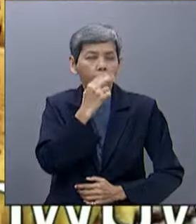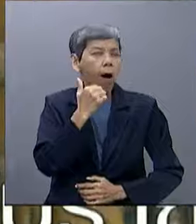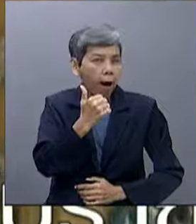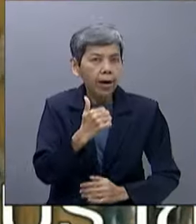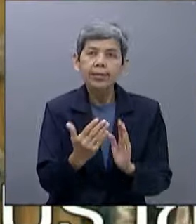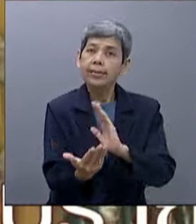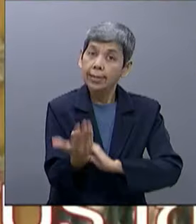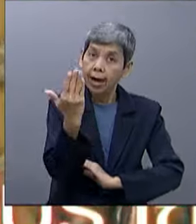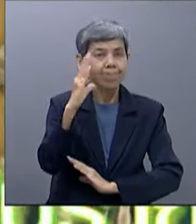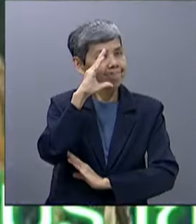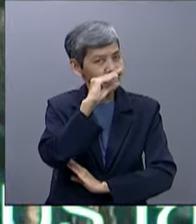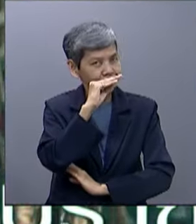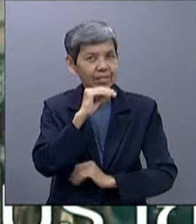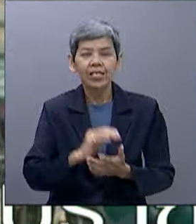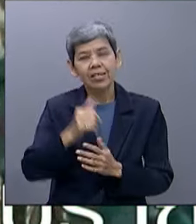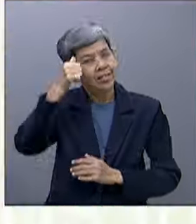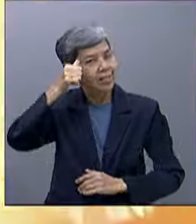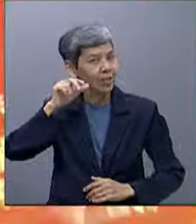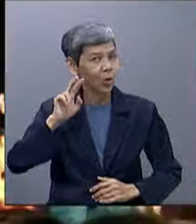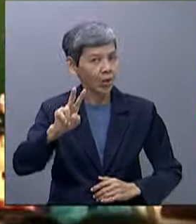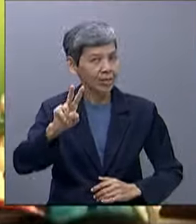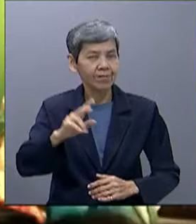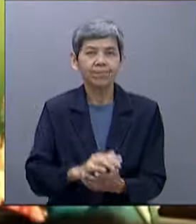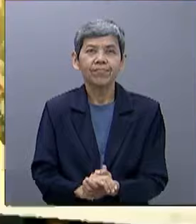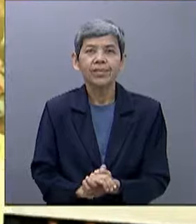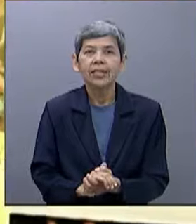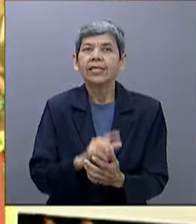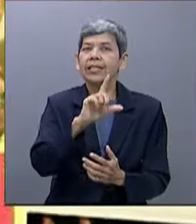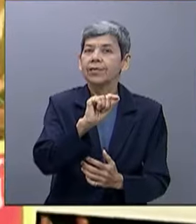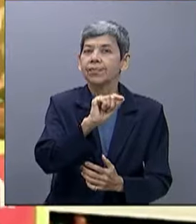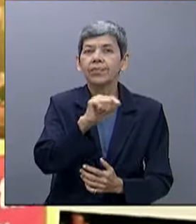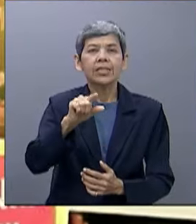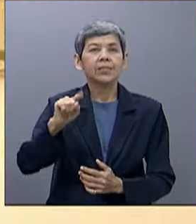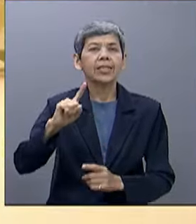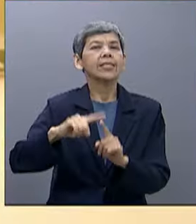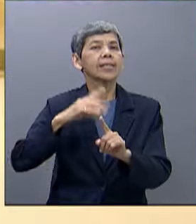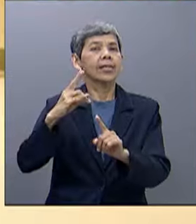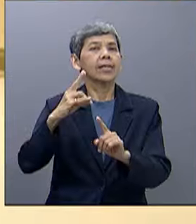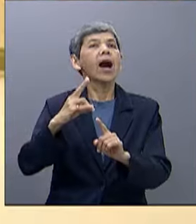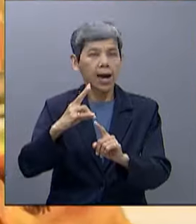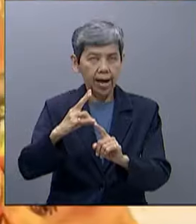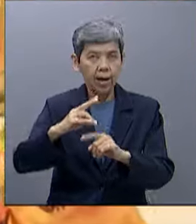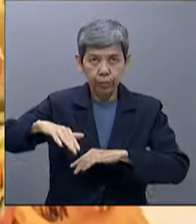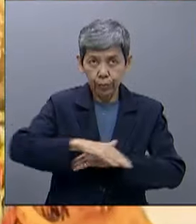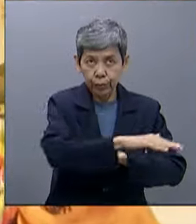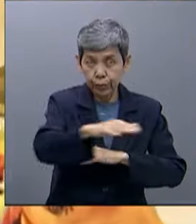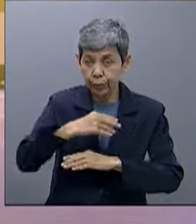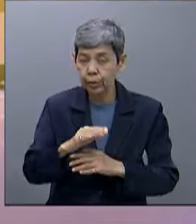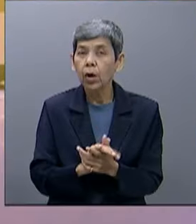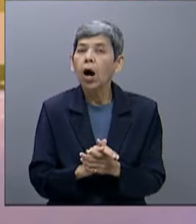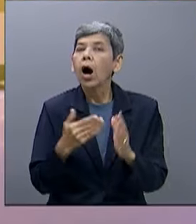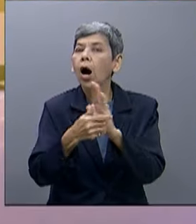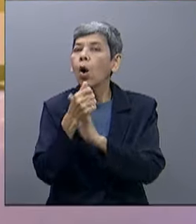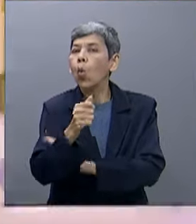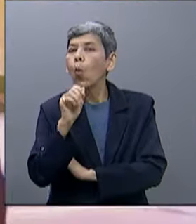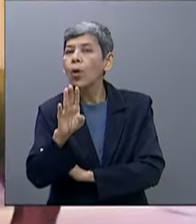ภาคเช้าและภาคกลางคืนตลอด2วันเต็ม20และ21กรกฎาคมนี้ณบริเวณทุ่งสีเมืองจังหวัดอุบล